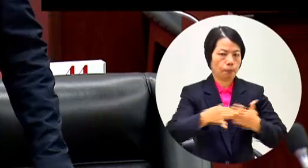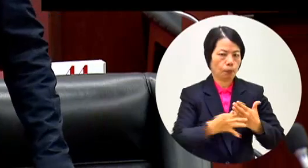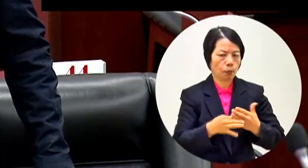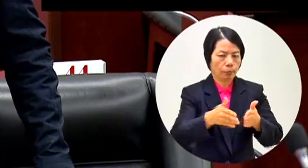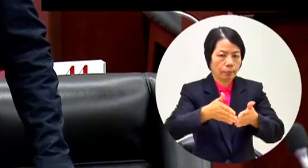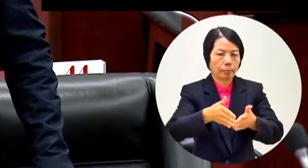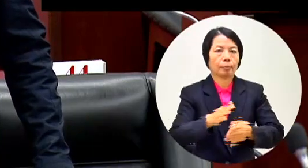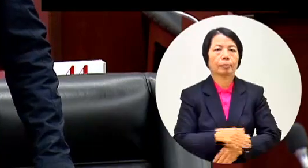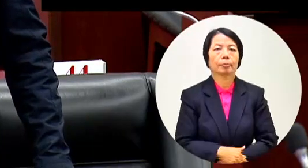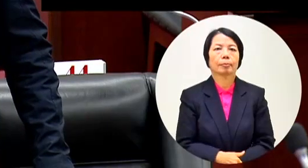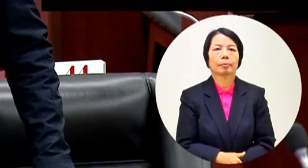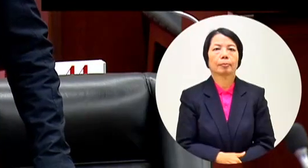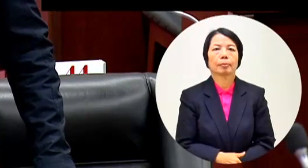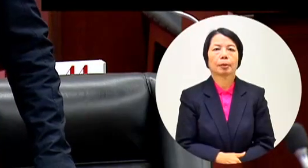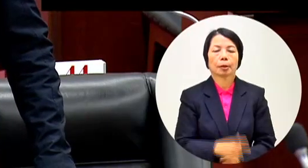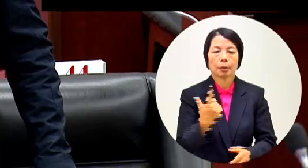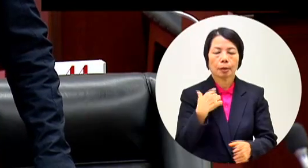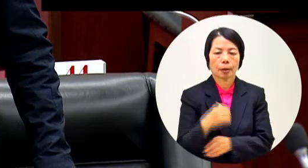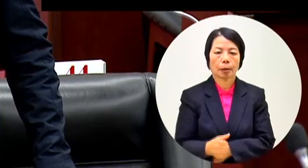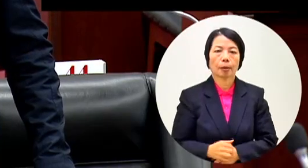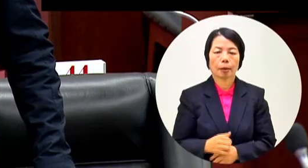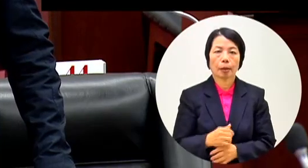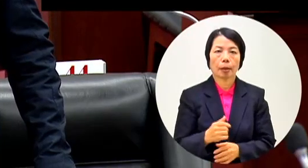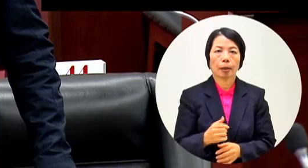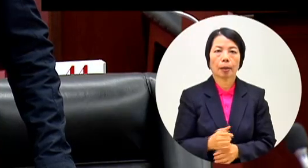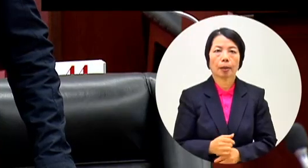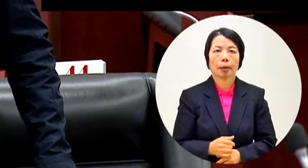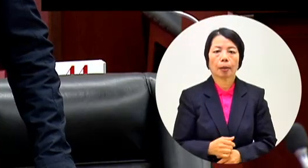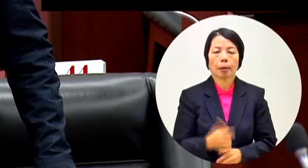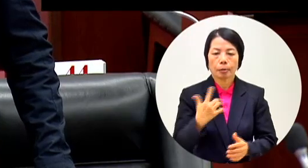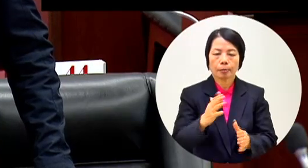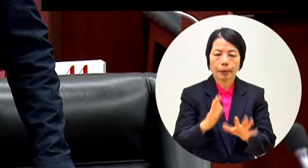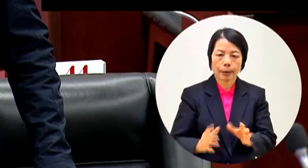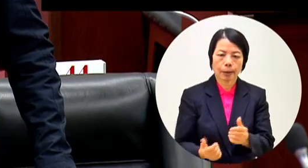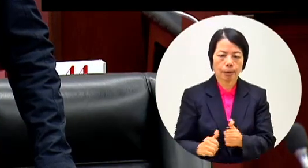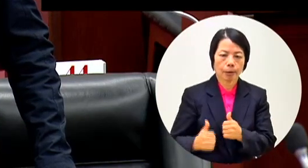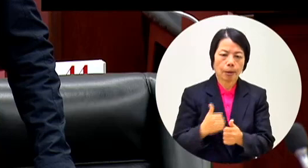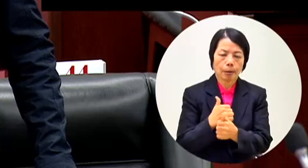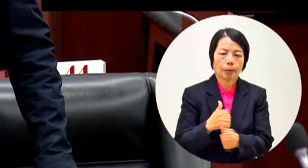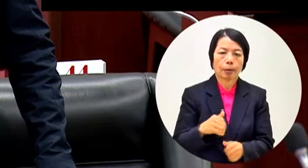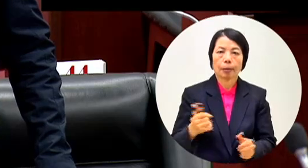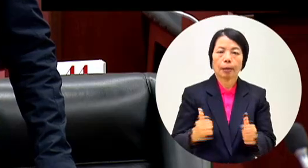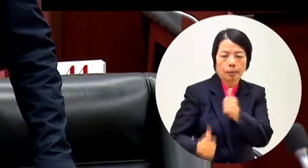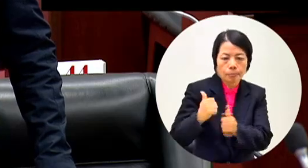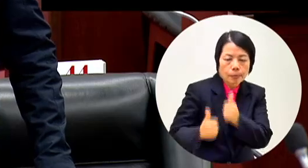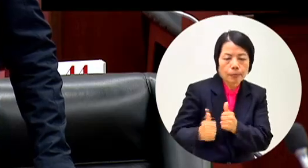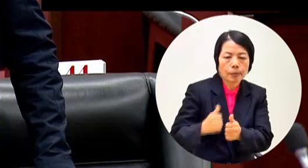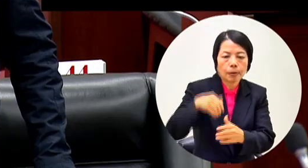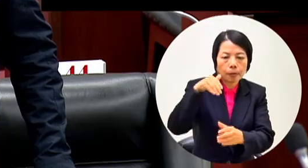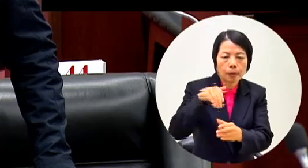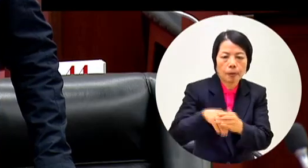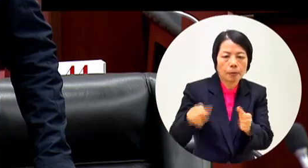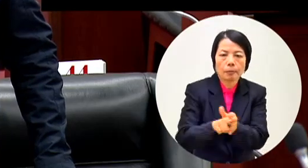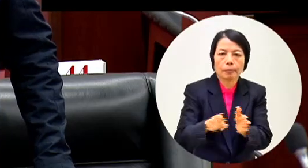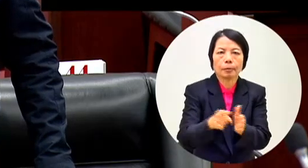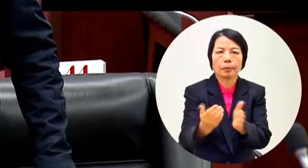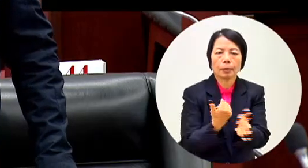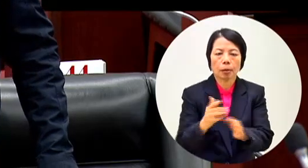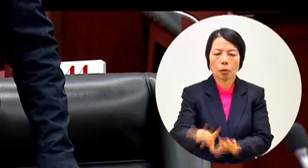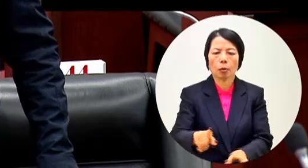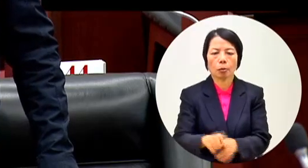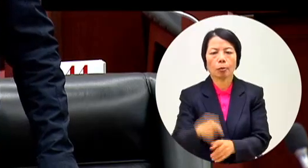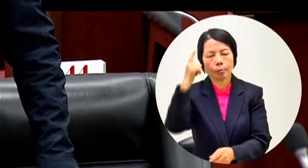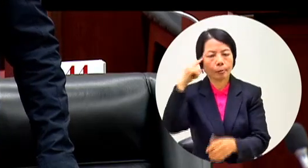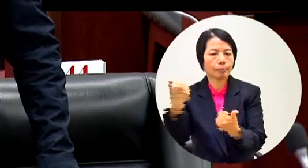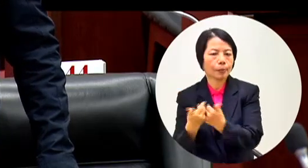当中，其实市长说很多话，那也很多人有同意的，很多不同意的，但我只记得你讲一句